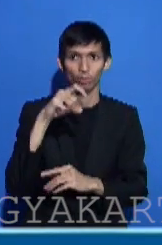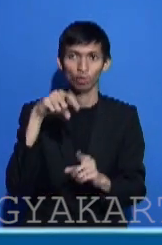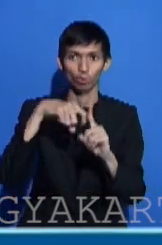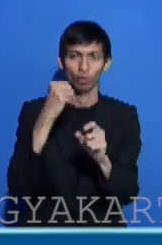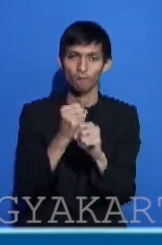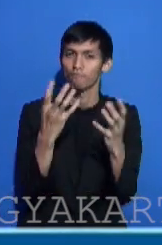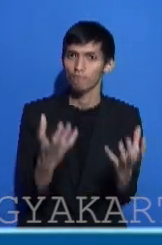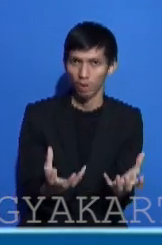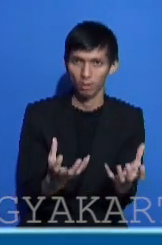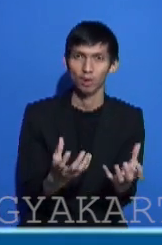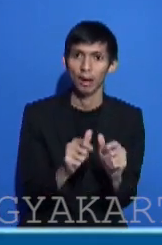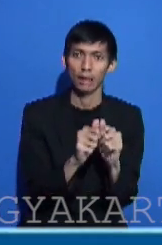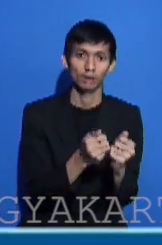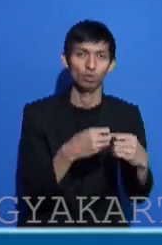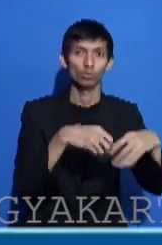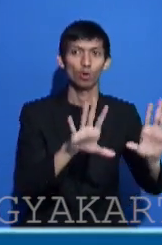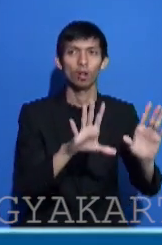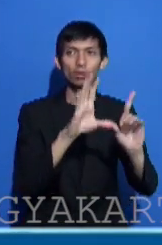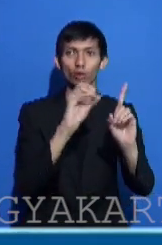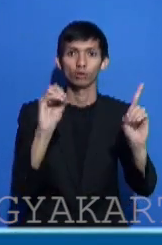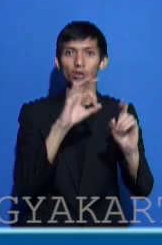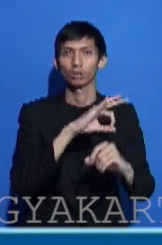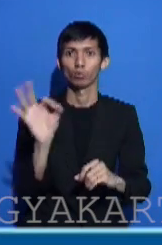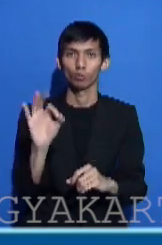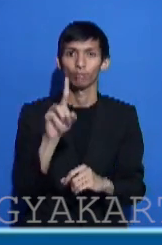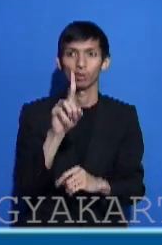garing satu kali